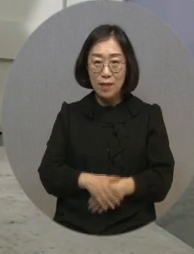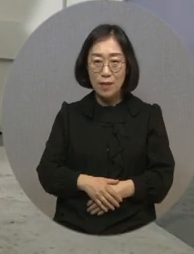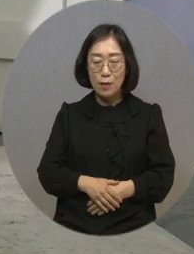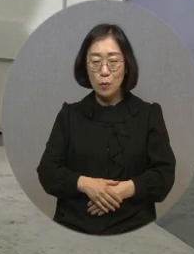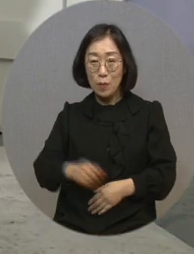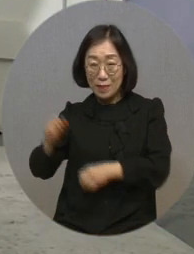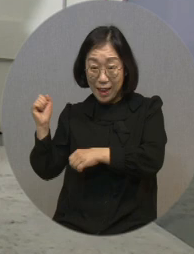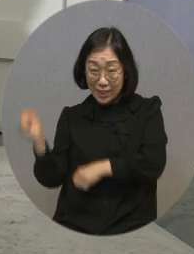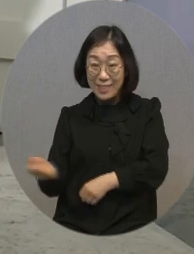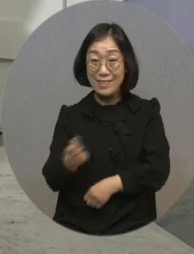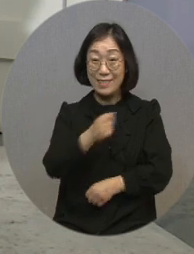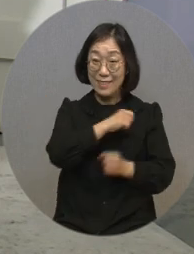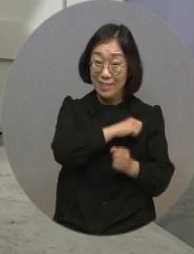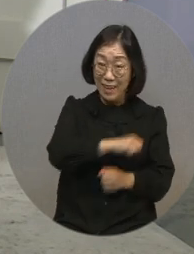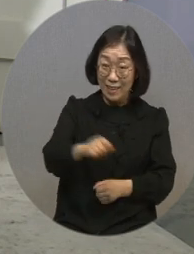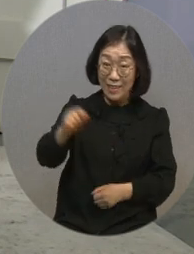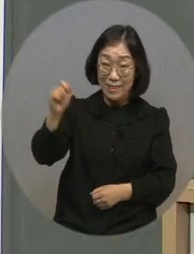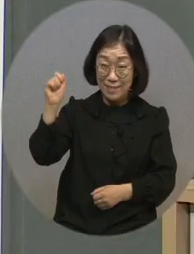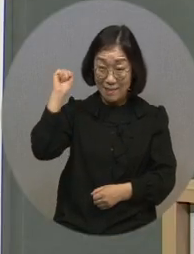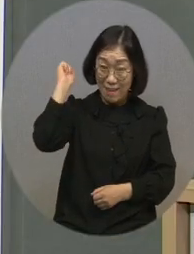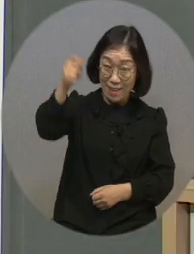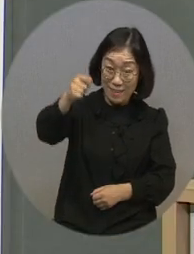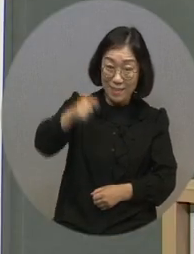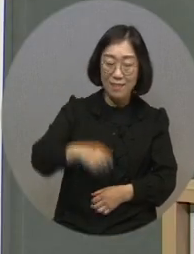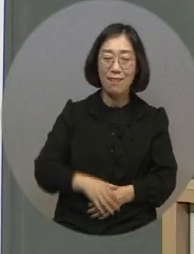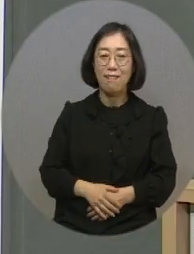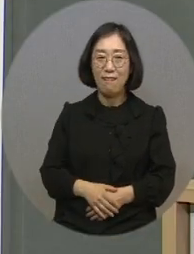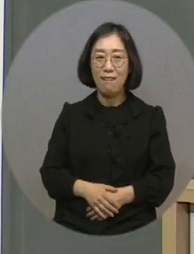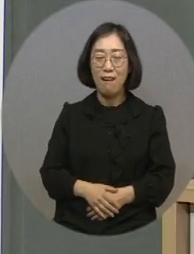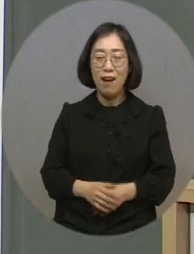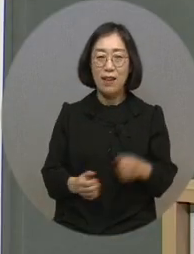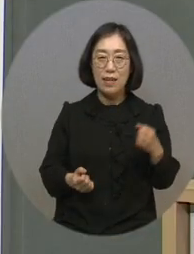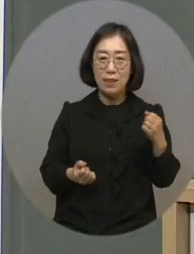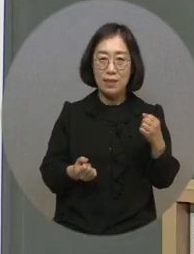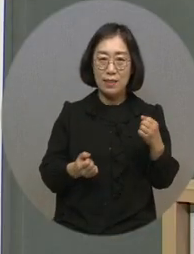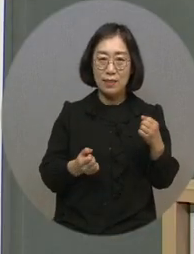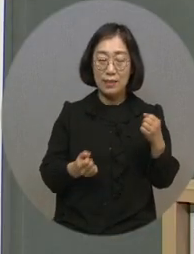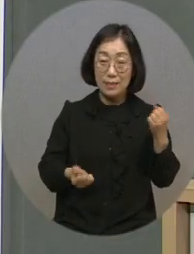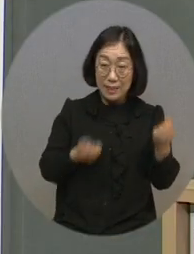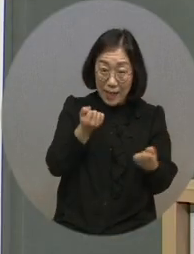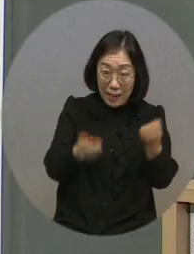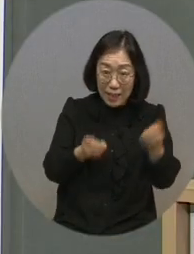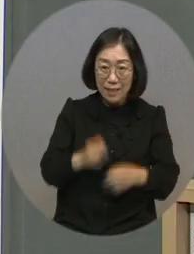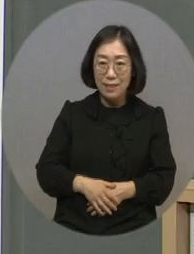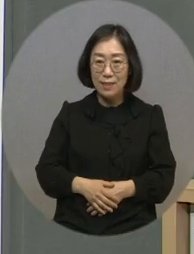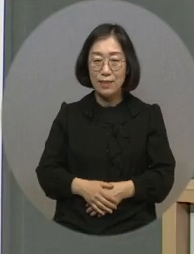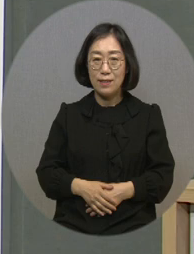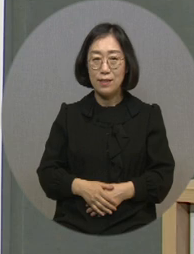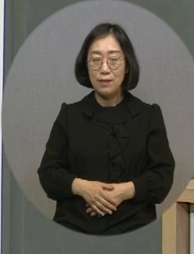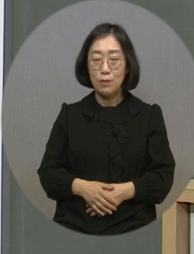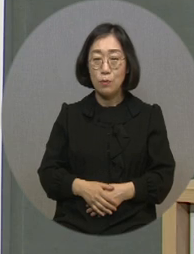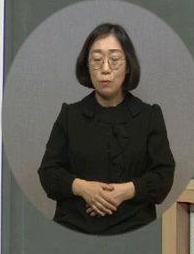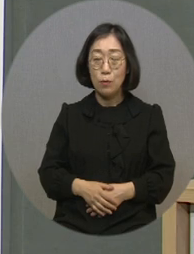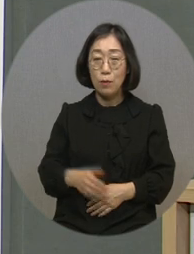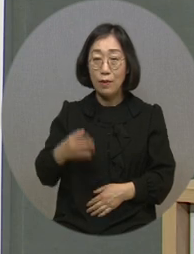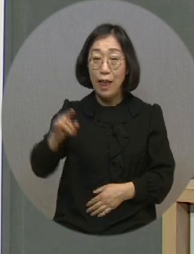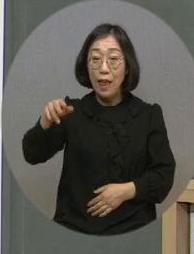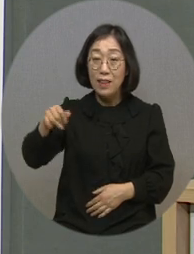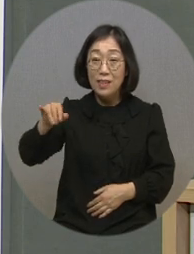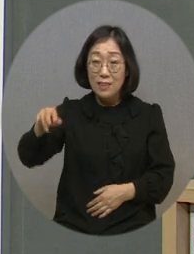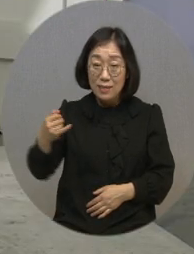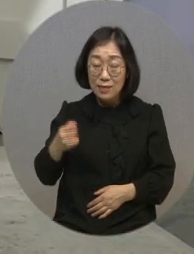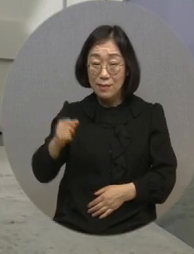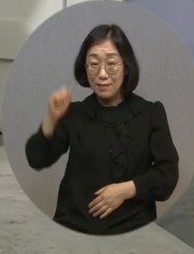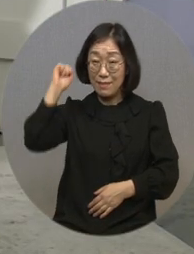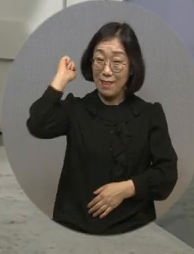테니스. 아, 테니스. 네. 아, 그러면 사이클도 즐기고 네. 또 테니스는 일주일에 몇 번이나 코트에